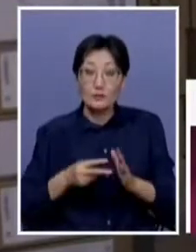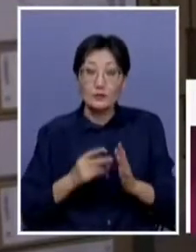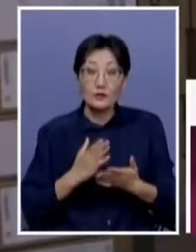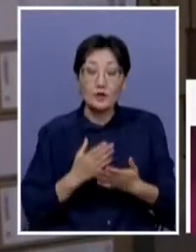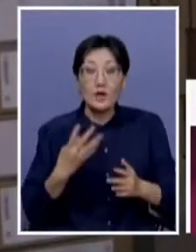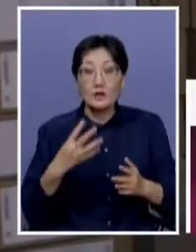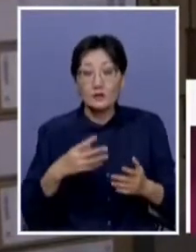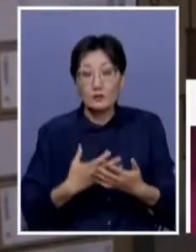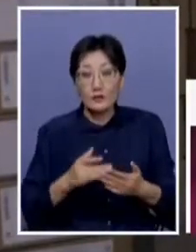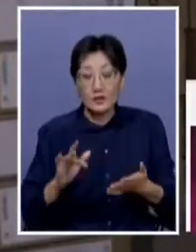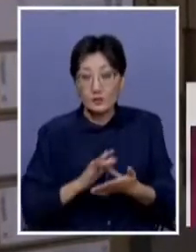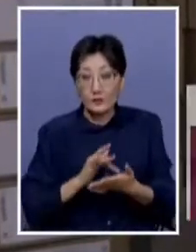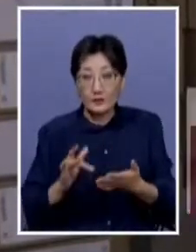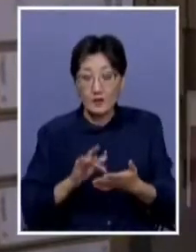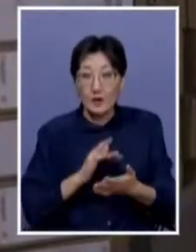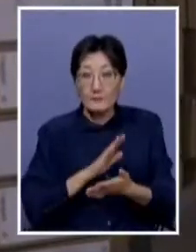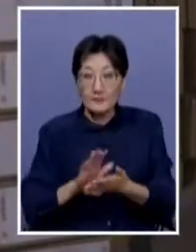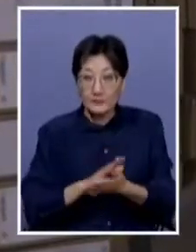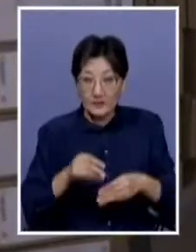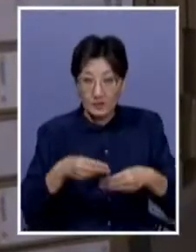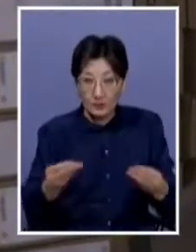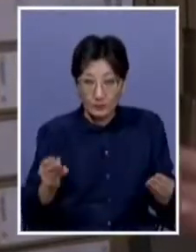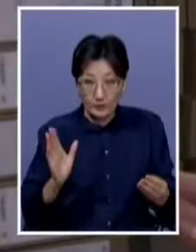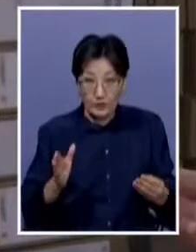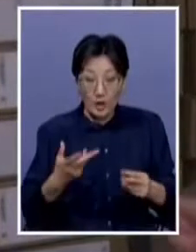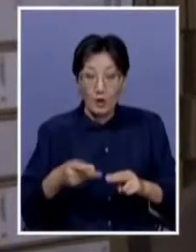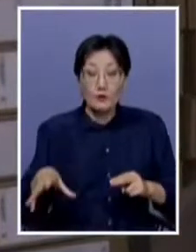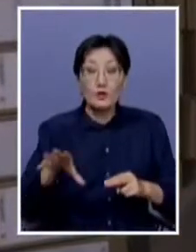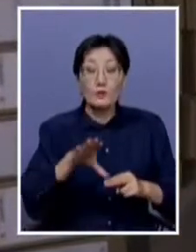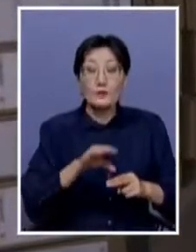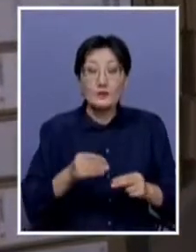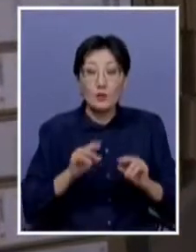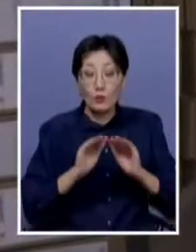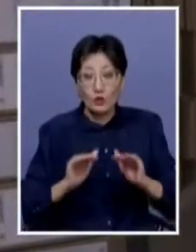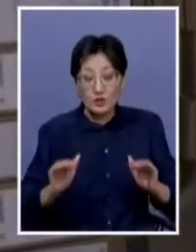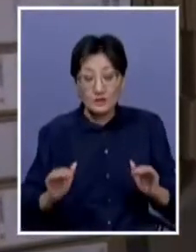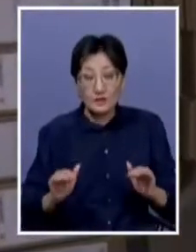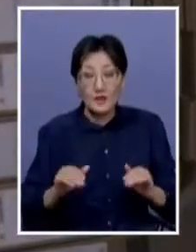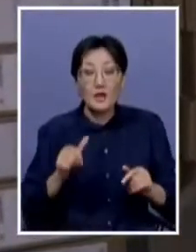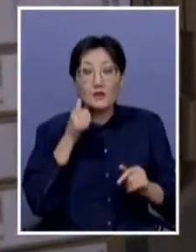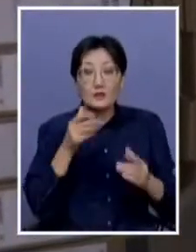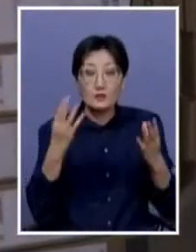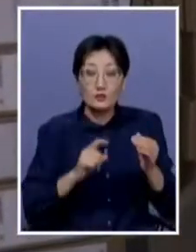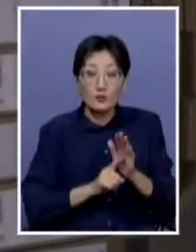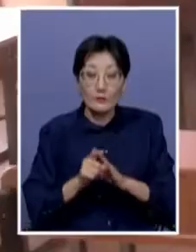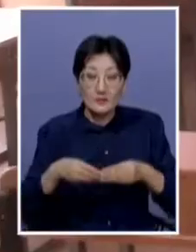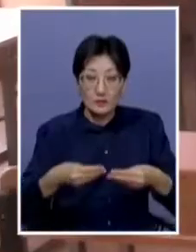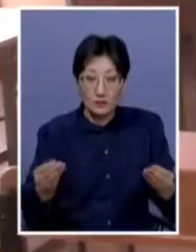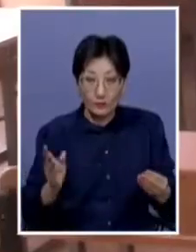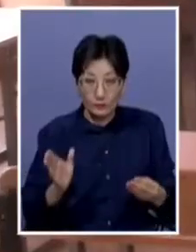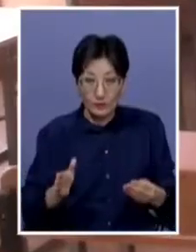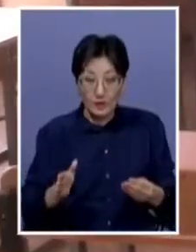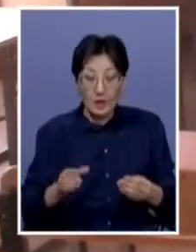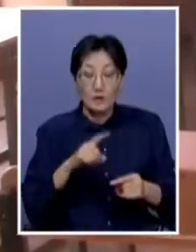Сондай-ақ 40-қа жуық планшет қайтарымсыз түрде берілетін көрінеді. Мұның бәрі оқушыларға ертеңнен бастап үлестірілмек.